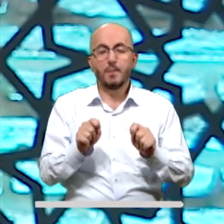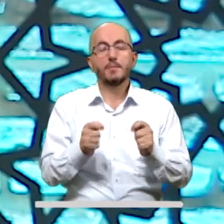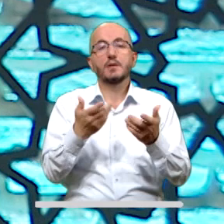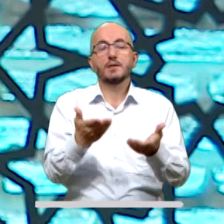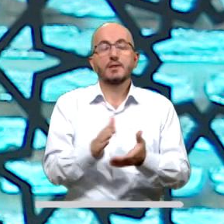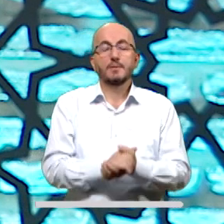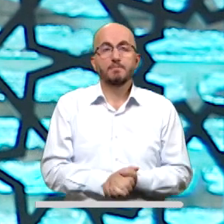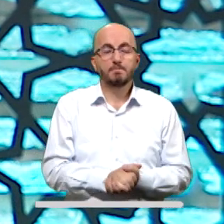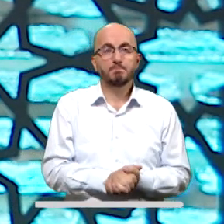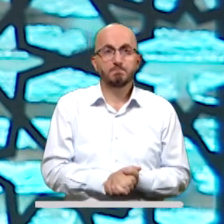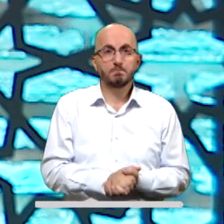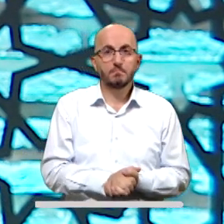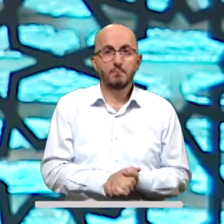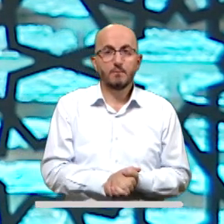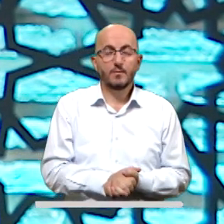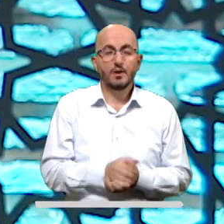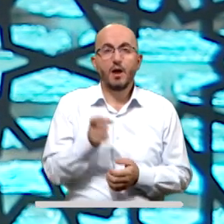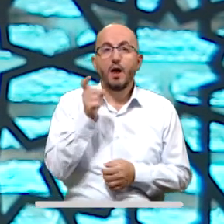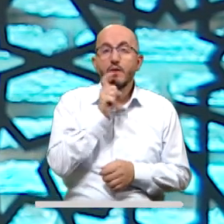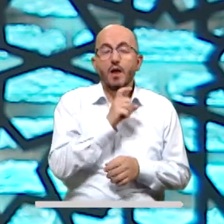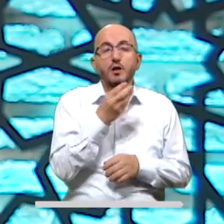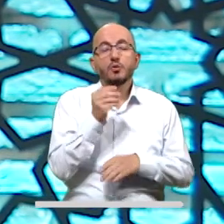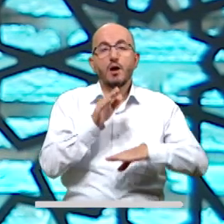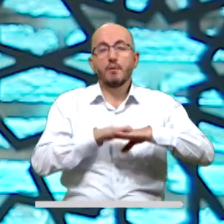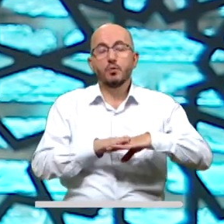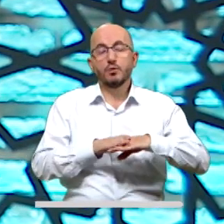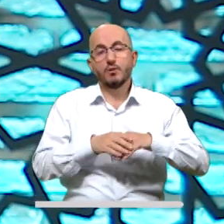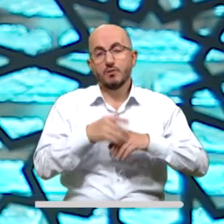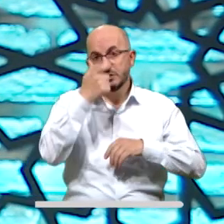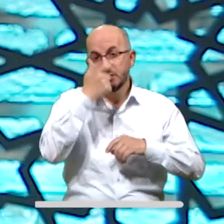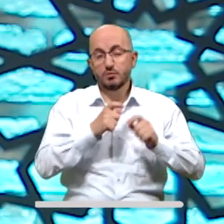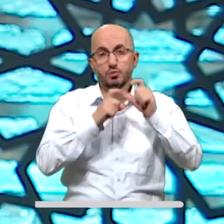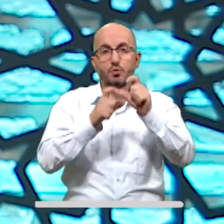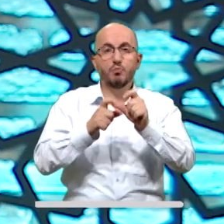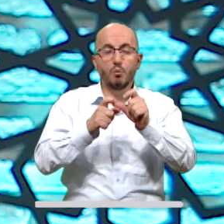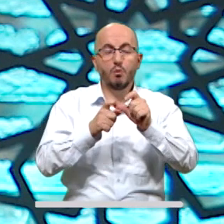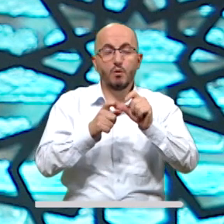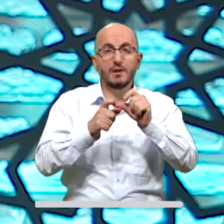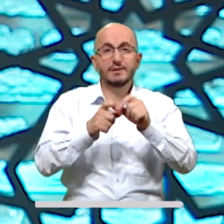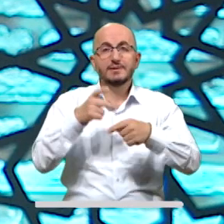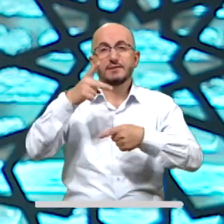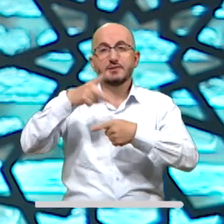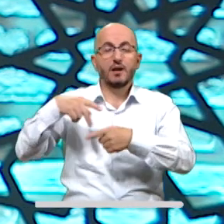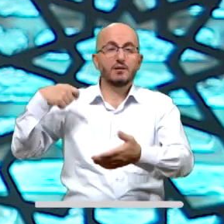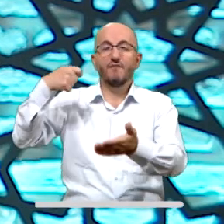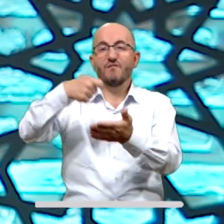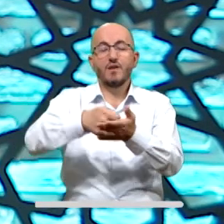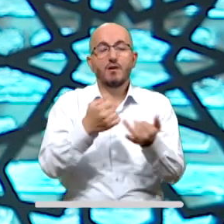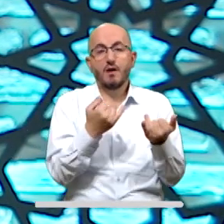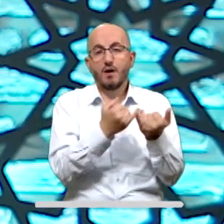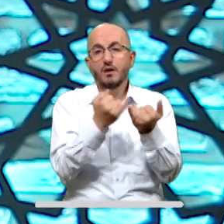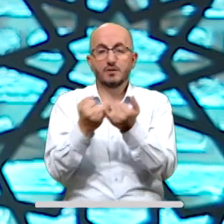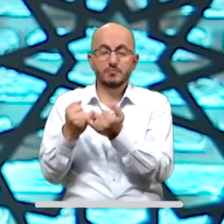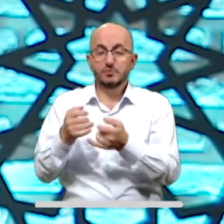diyelim. Hocam şu hata da çok yapılıyor. Bu da benim şahsi sorum olsun. Zekat veren kardeşlerimiz,